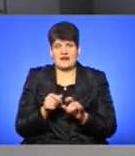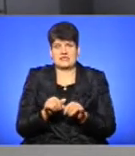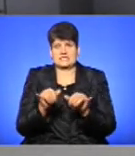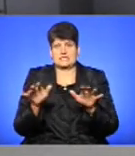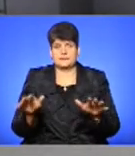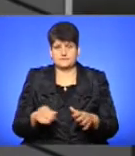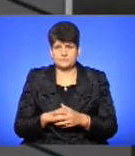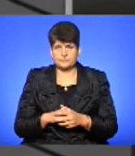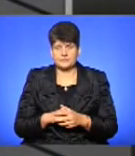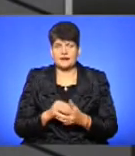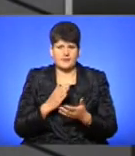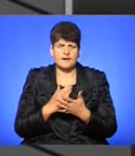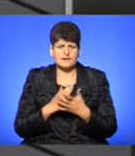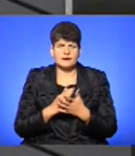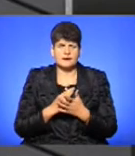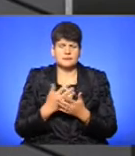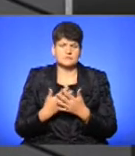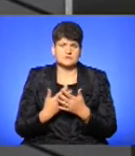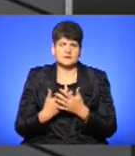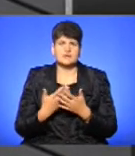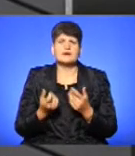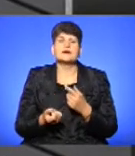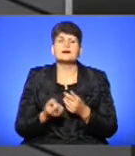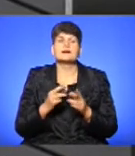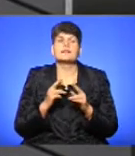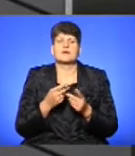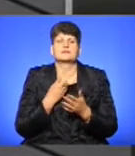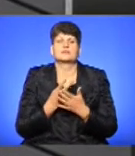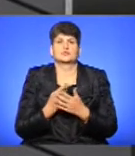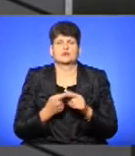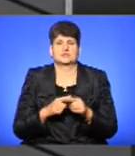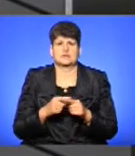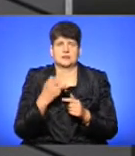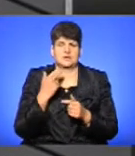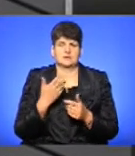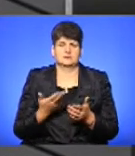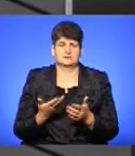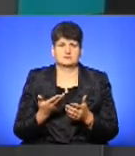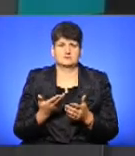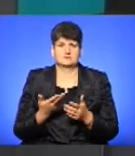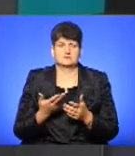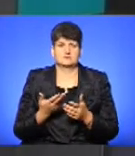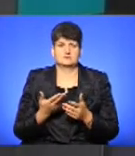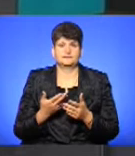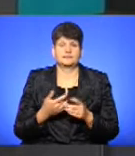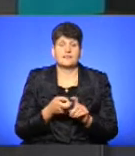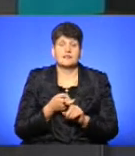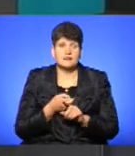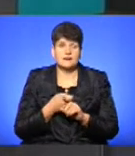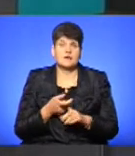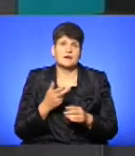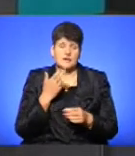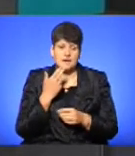А чи є якісь характерні симптоми? Як проявляються ці штами грипу? Ну, штами грипу, вони